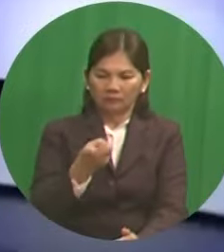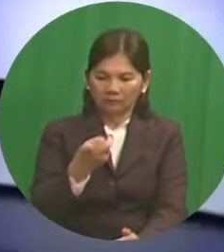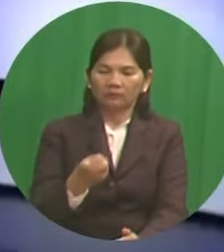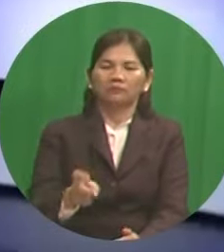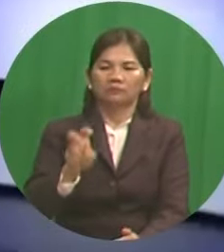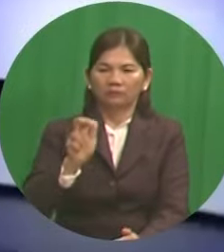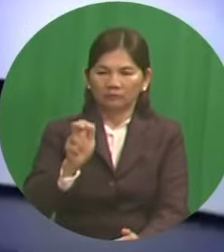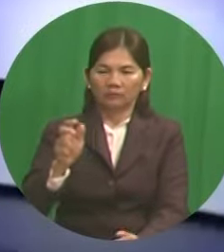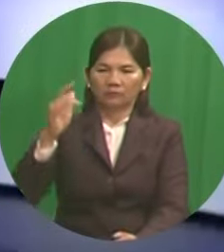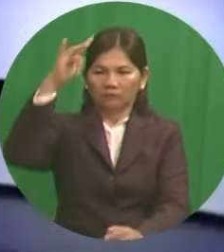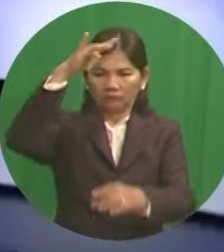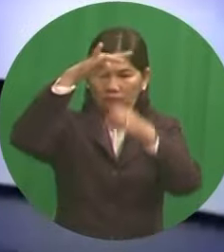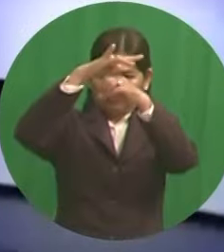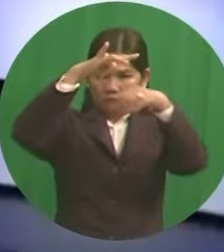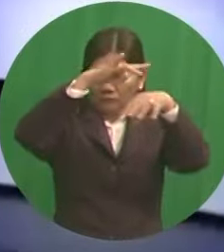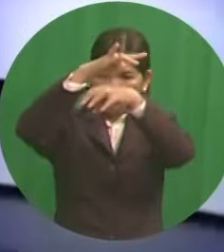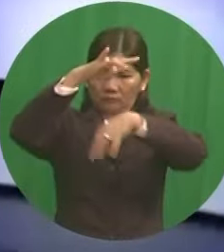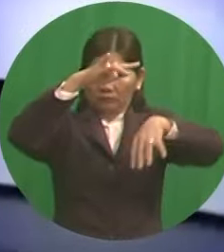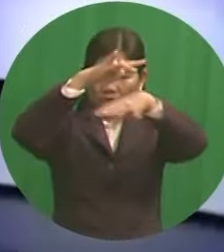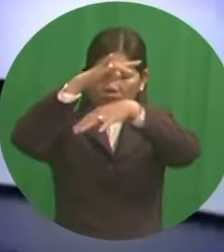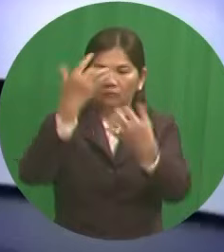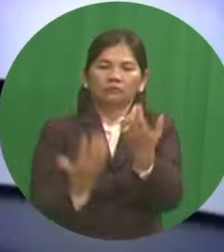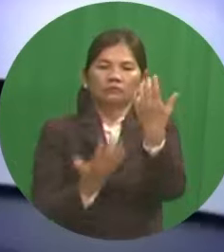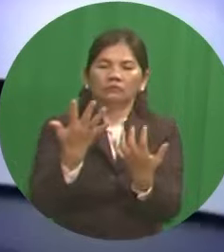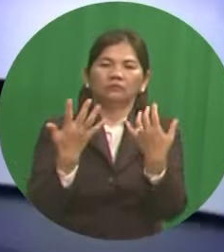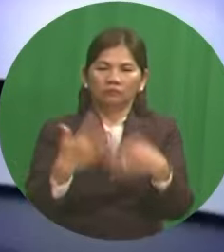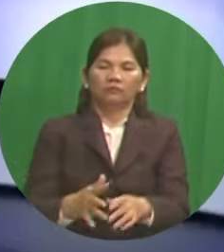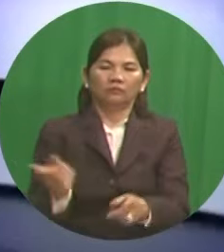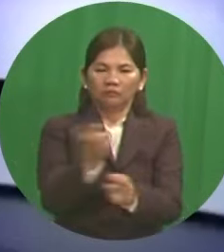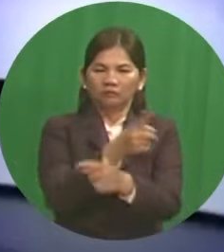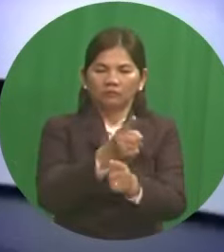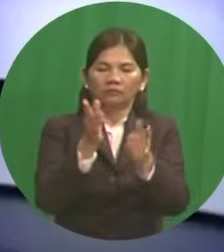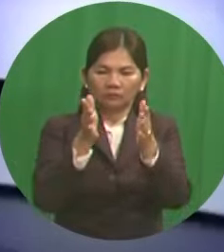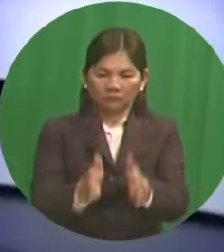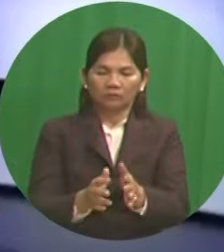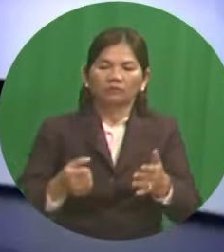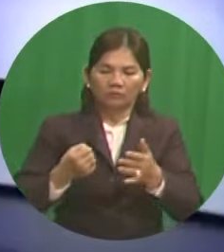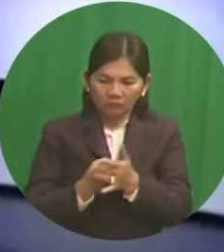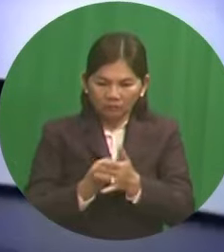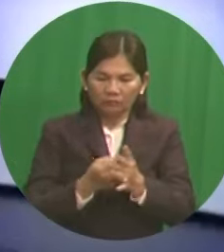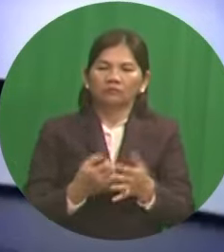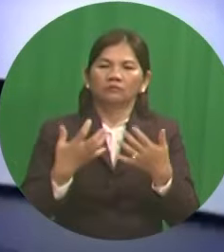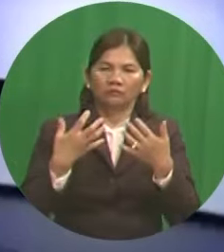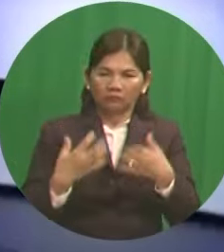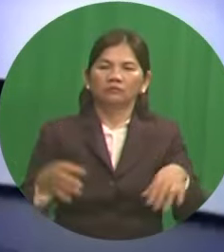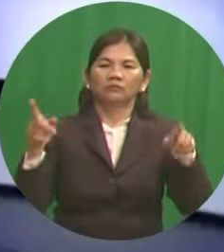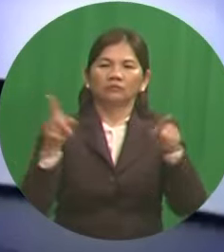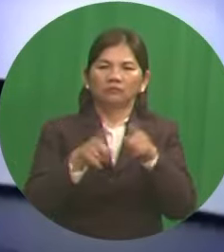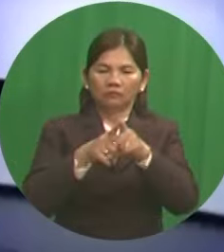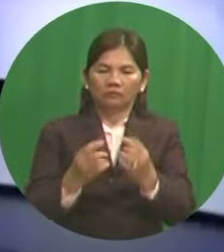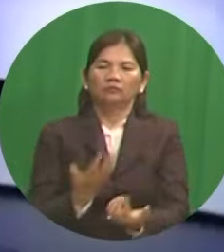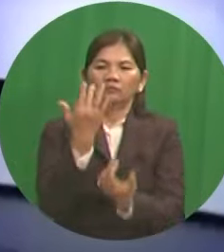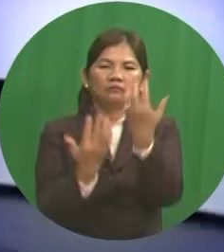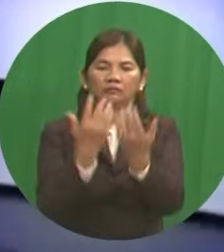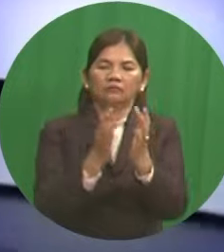រឿងបានទម្លាក់ទឹកស្រោចលើទីតាំងឆាបឆេះដោយអ្នកពលិទ្ធអគ្គិភ័យក៏បានព្យាយាមជួយទប់ស្កាត់នៃការឆាប